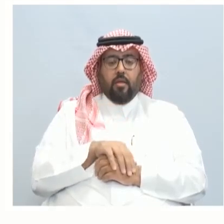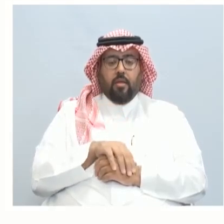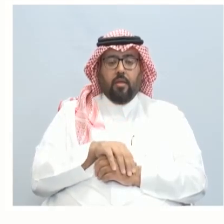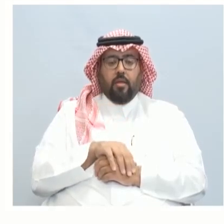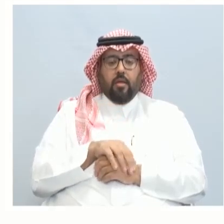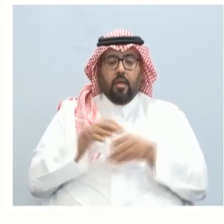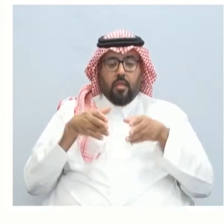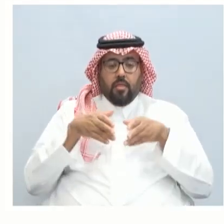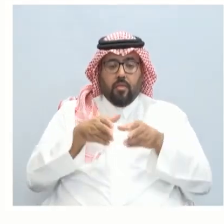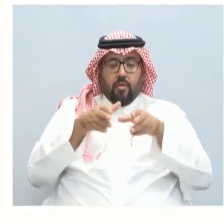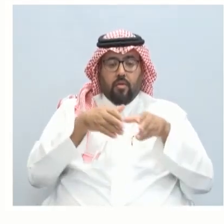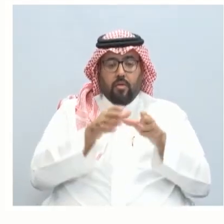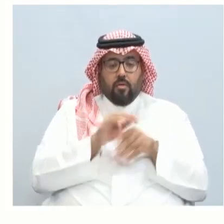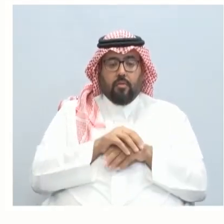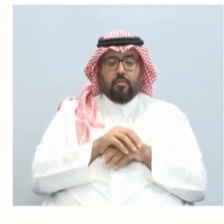الطرق